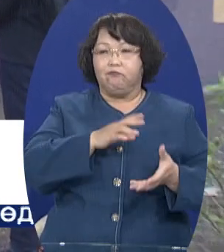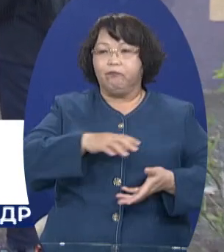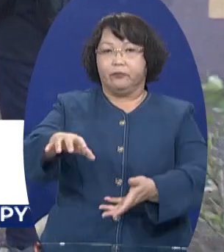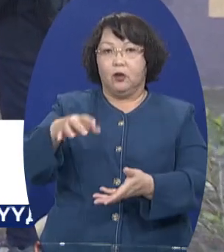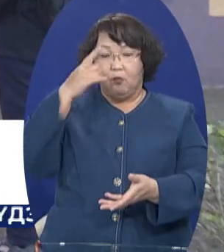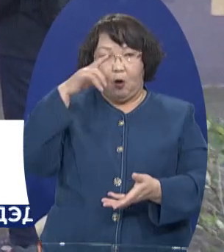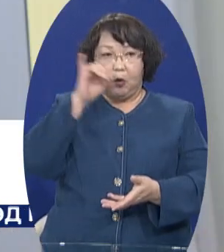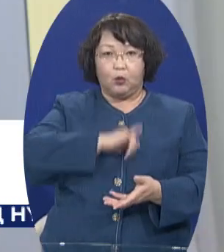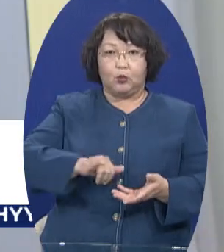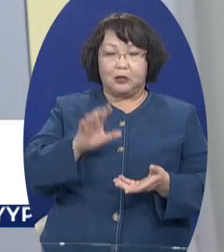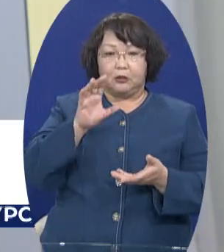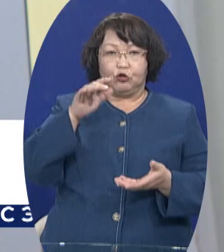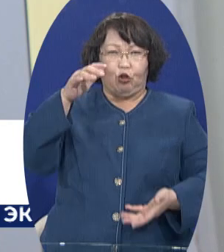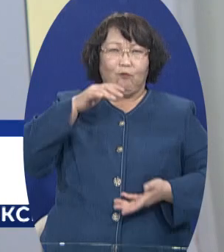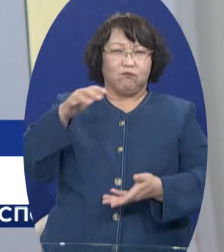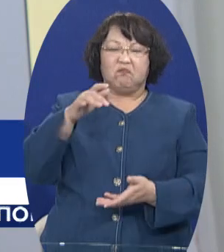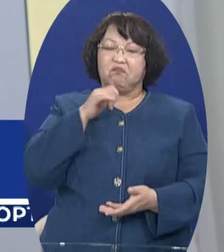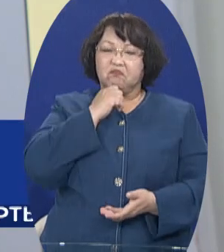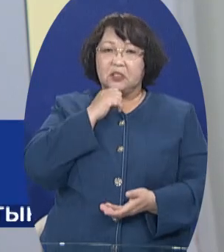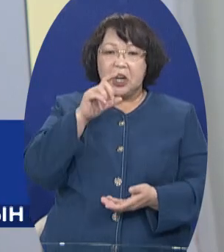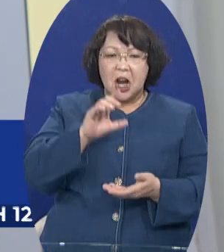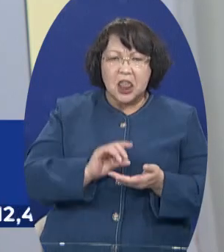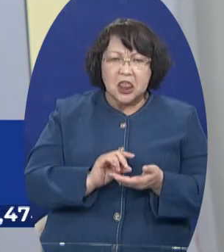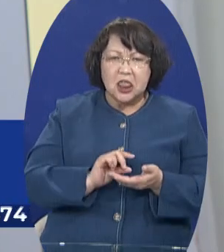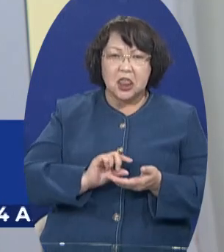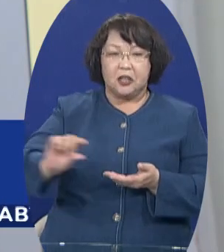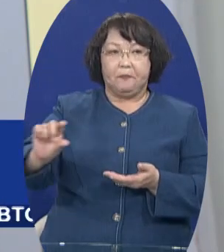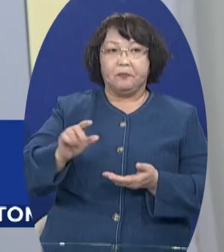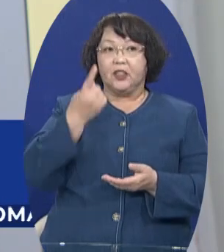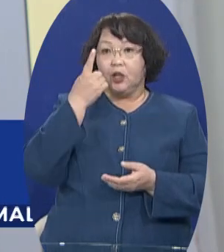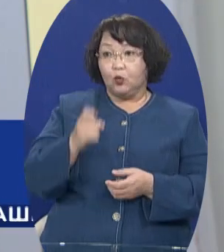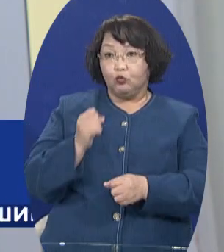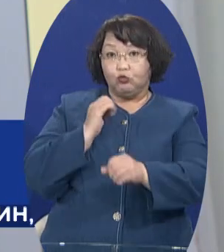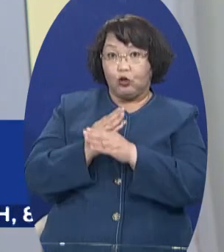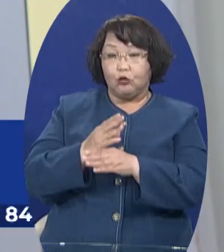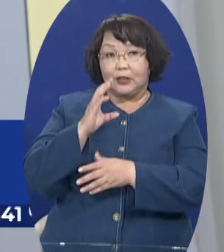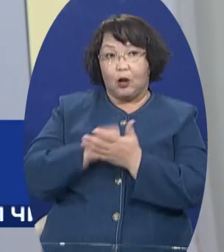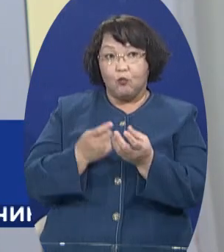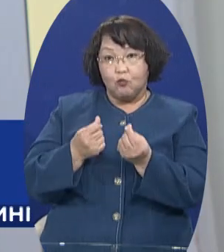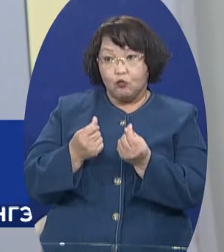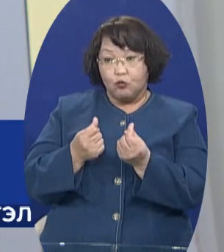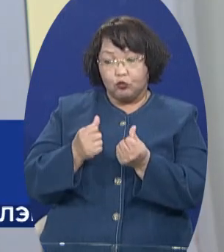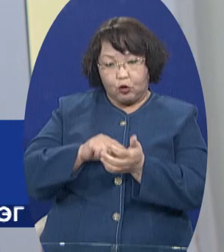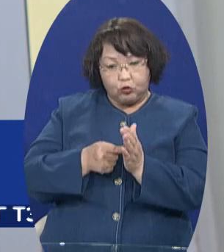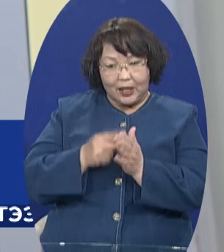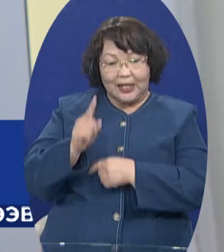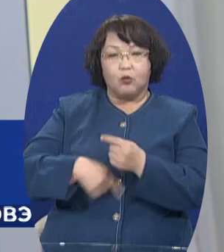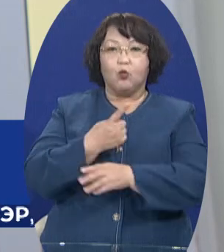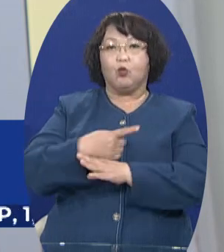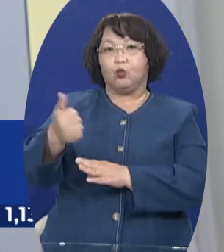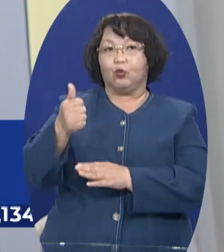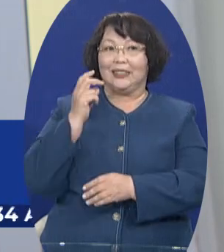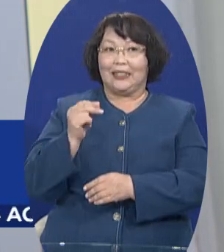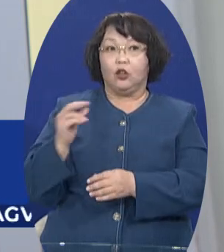тогтолцоо үйлчилж байна. Нэг иргэнээр тооцсон санхүүжилтээр бид бас нэмээд энэ өөрөө ил үр дүнтэй нөгөө чанар гүйцэтгэл хоёр